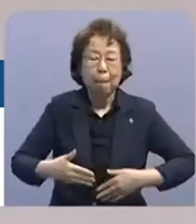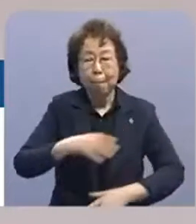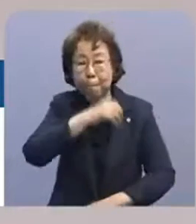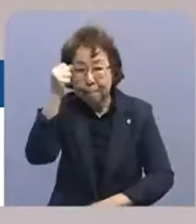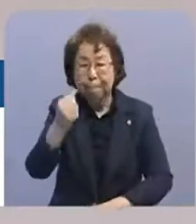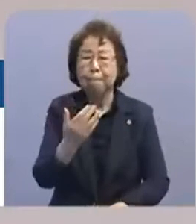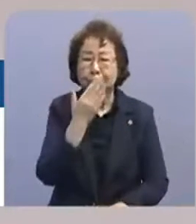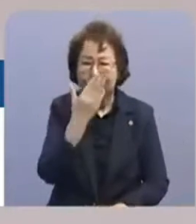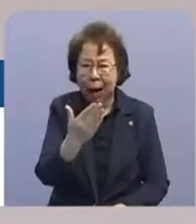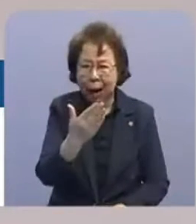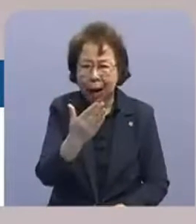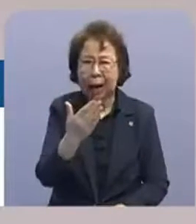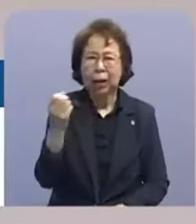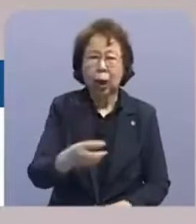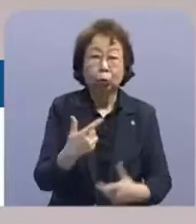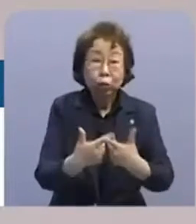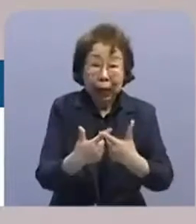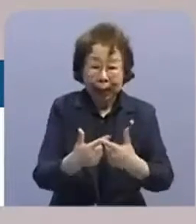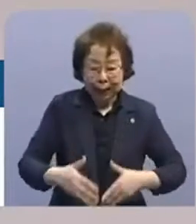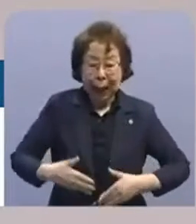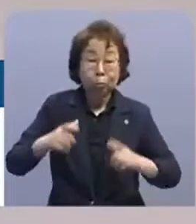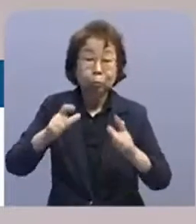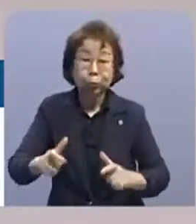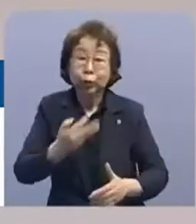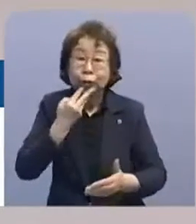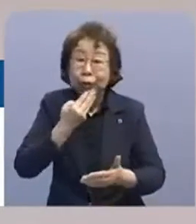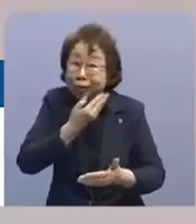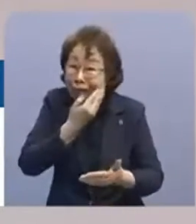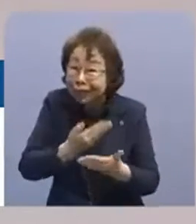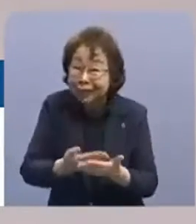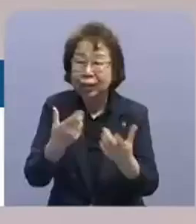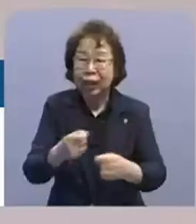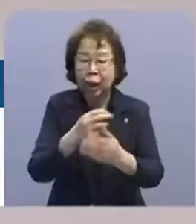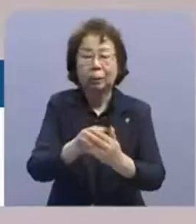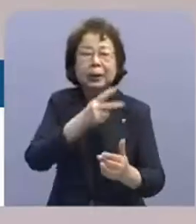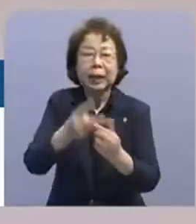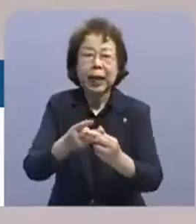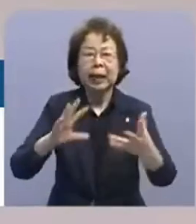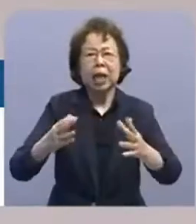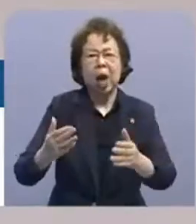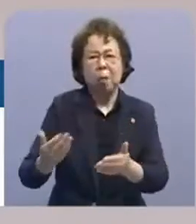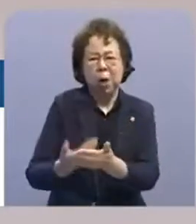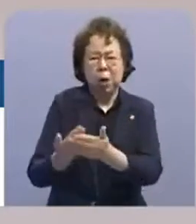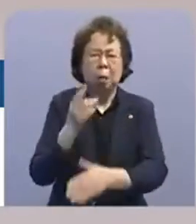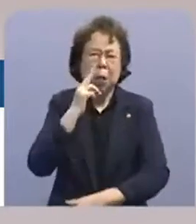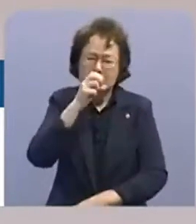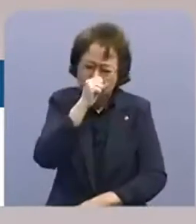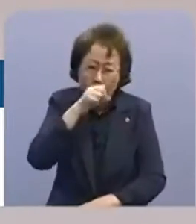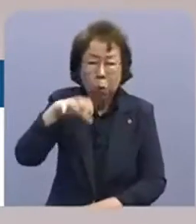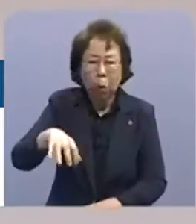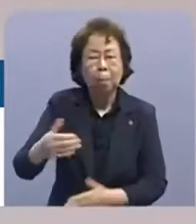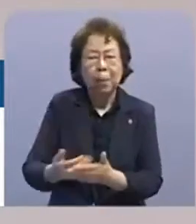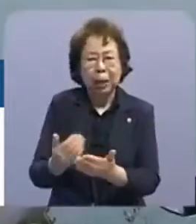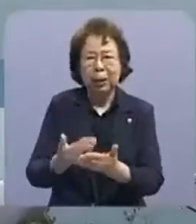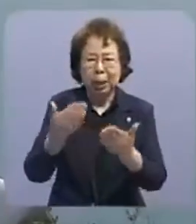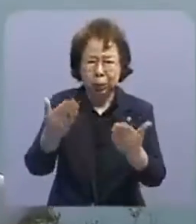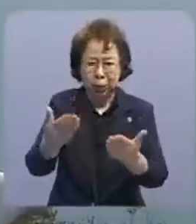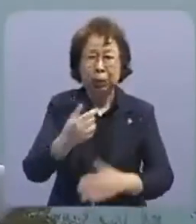성공시키겠습니다. 부산을 남북권 수도로 제2의 국가 성장 축으로